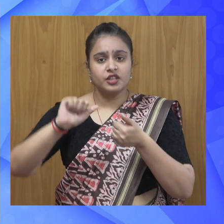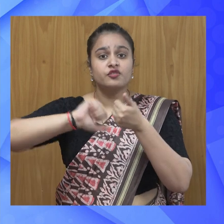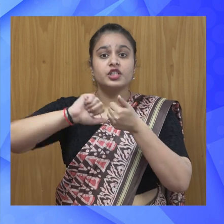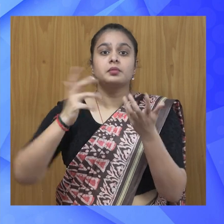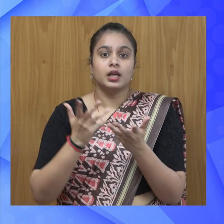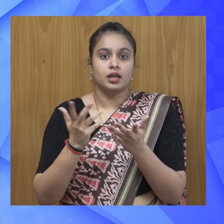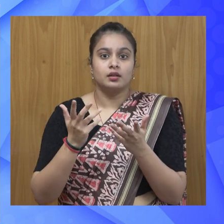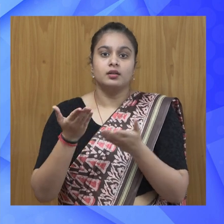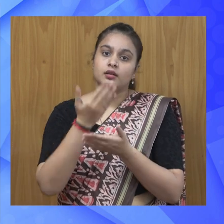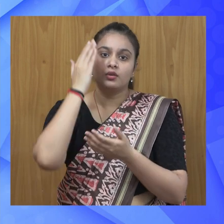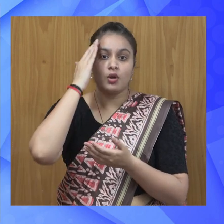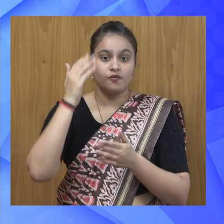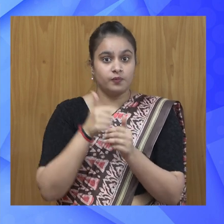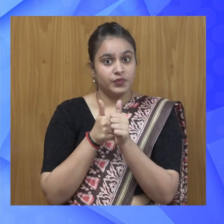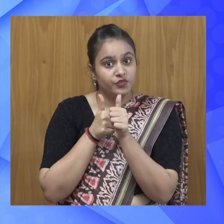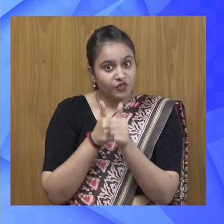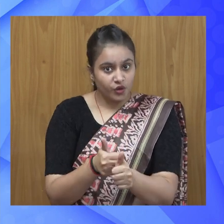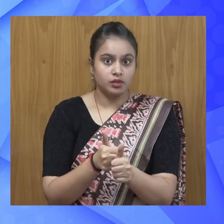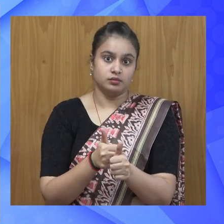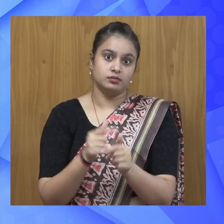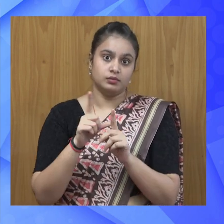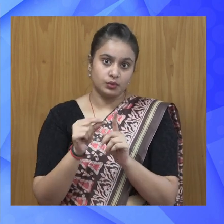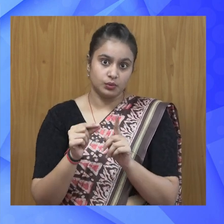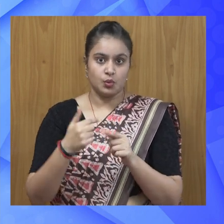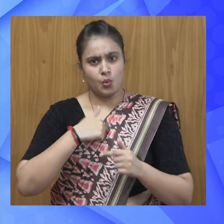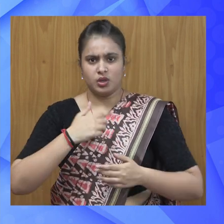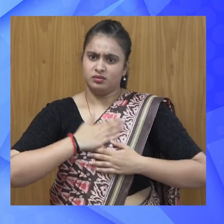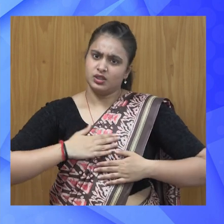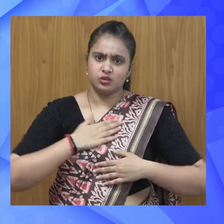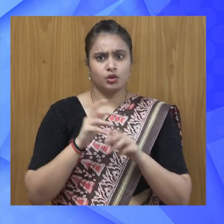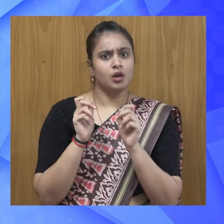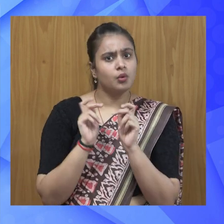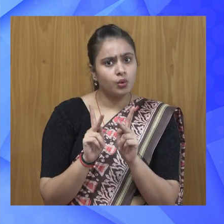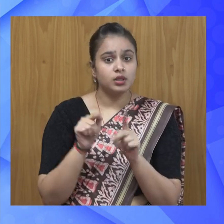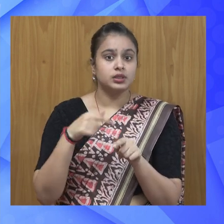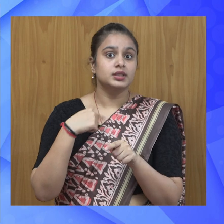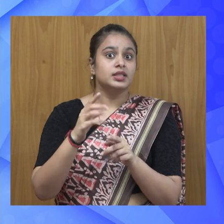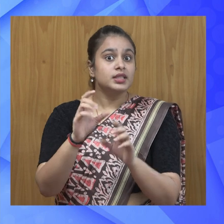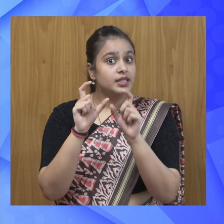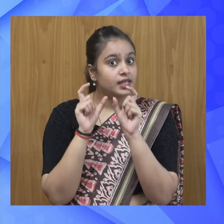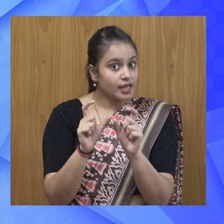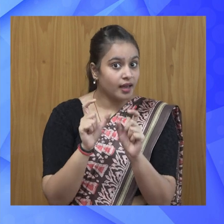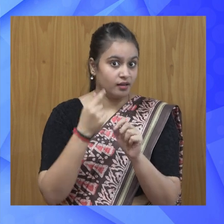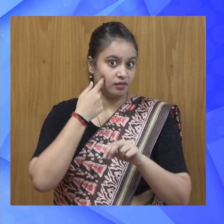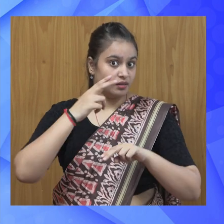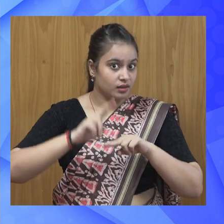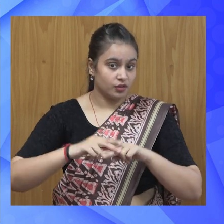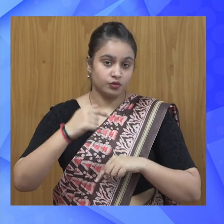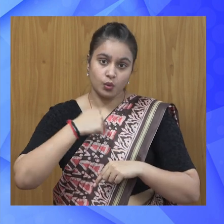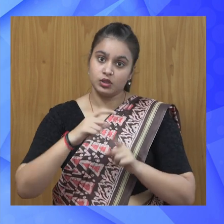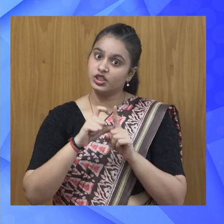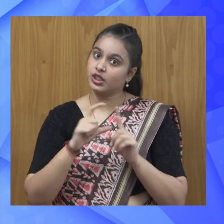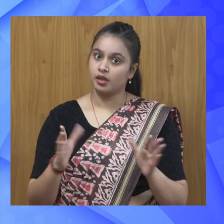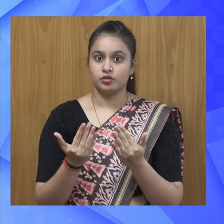hai. To aapne usko follow karke karna hai. मजे के लिए करना है तो ये ध्यान रखिएगा, मजे में आप अपने आप को खतरे